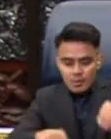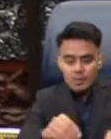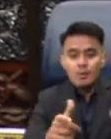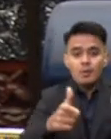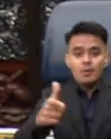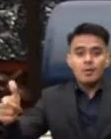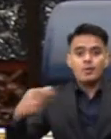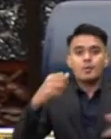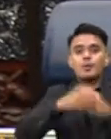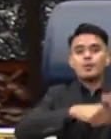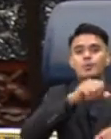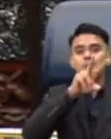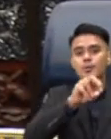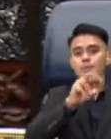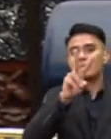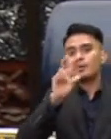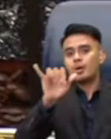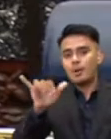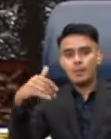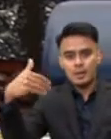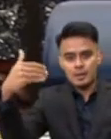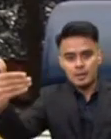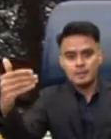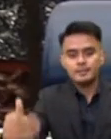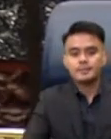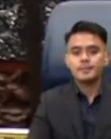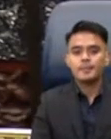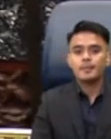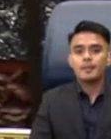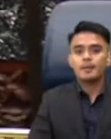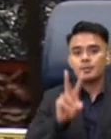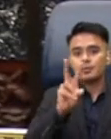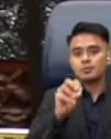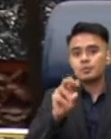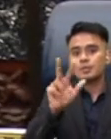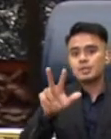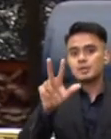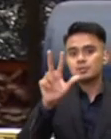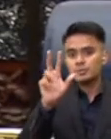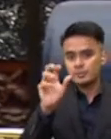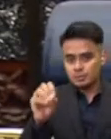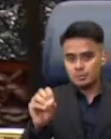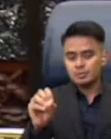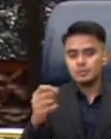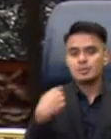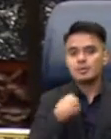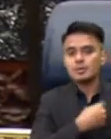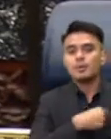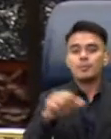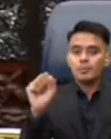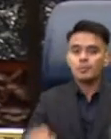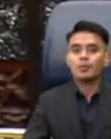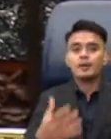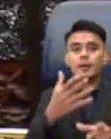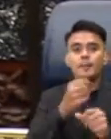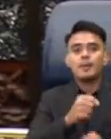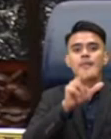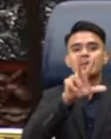2000 26 dan tahun 2030 kita akan capai